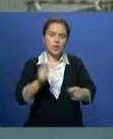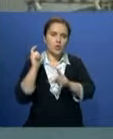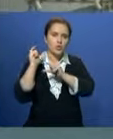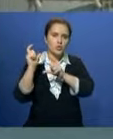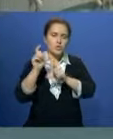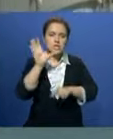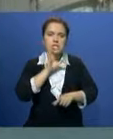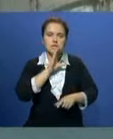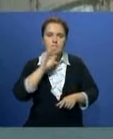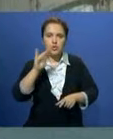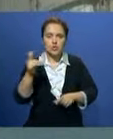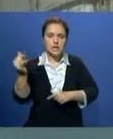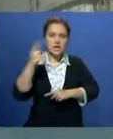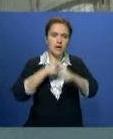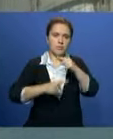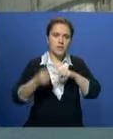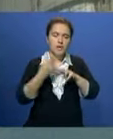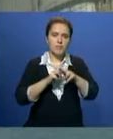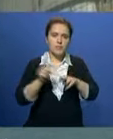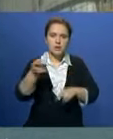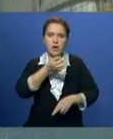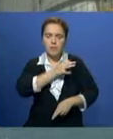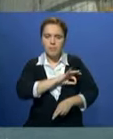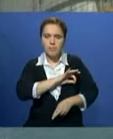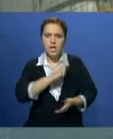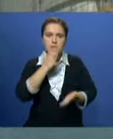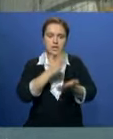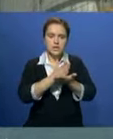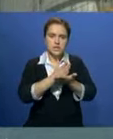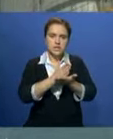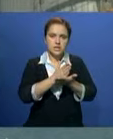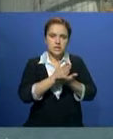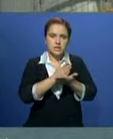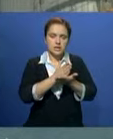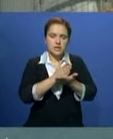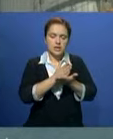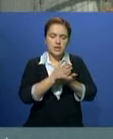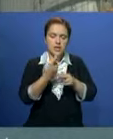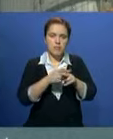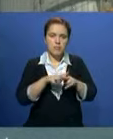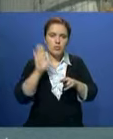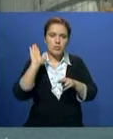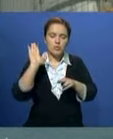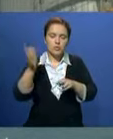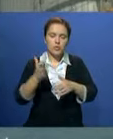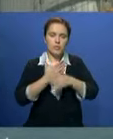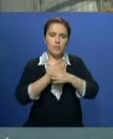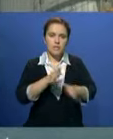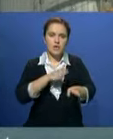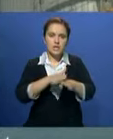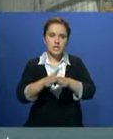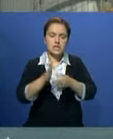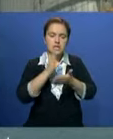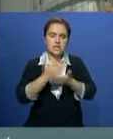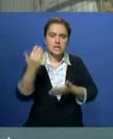север-юг и обратно. Повышение привлекательности порта будут способствовать реализуемые в настоящий момент под эгидой «Казахстан